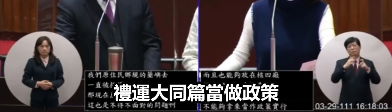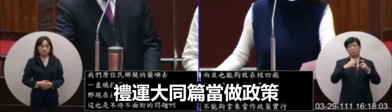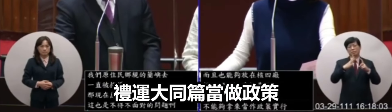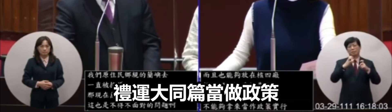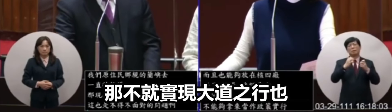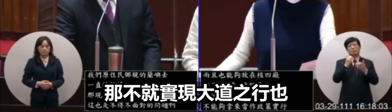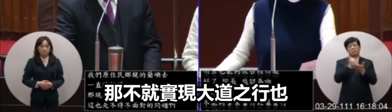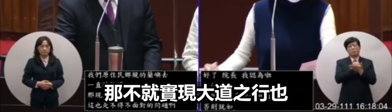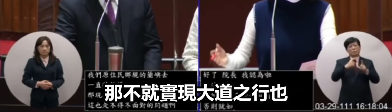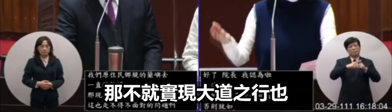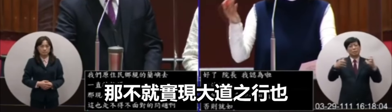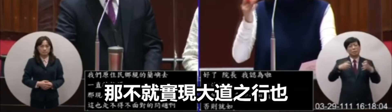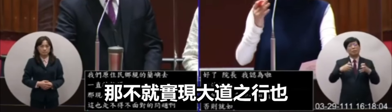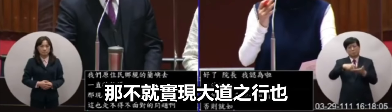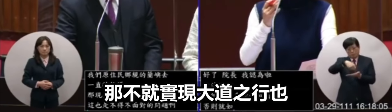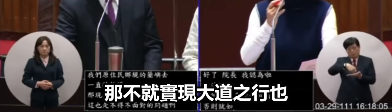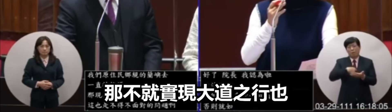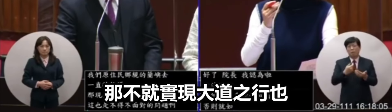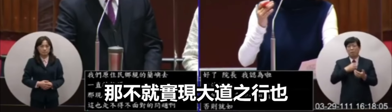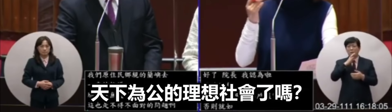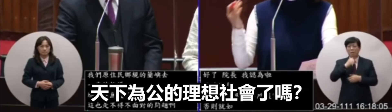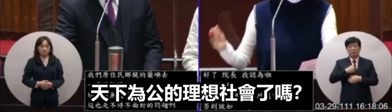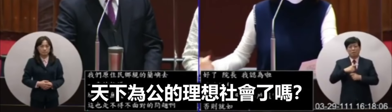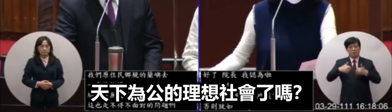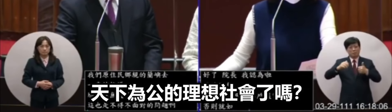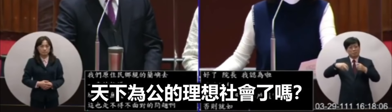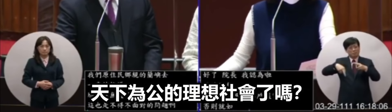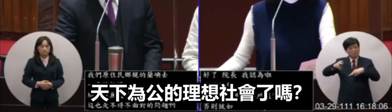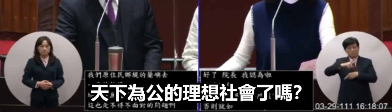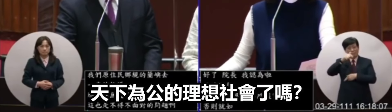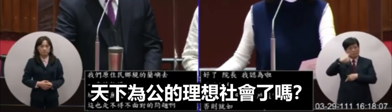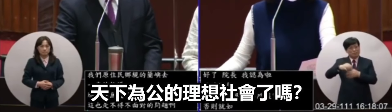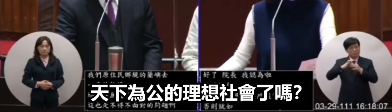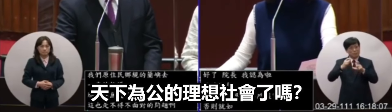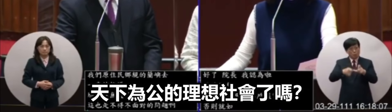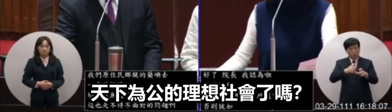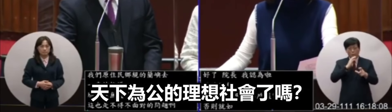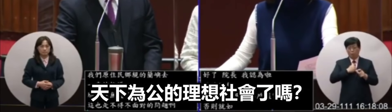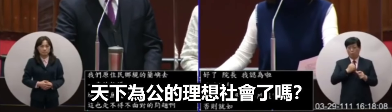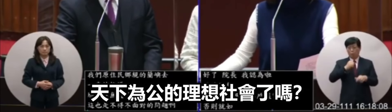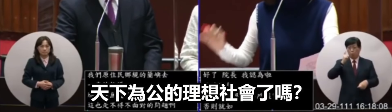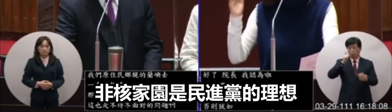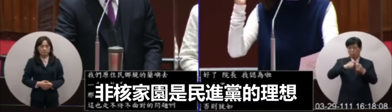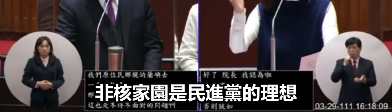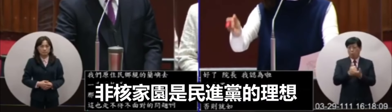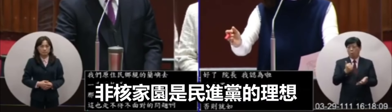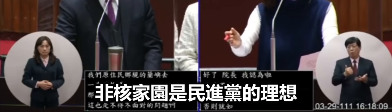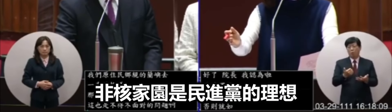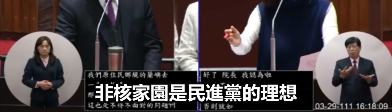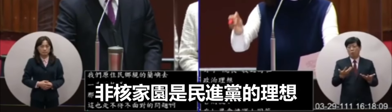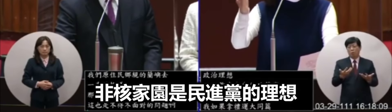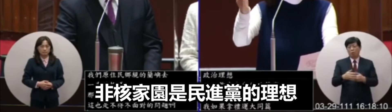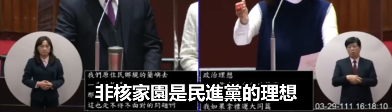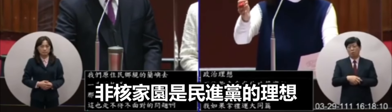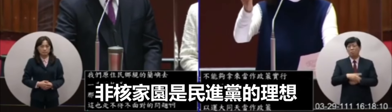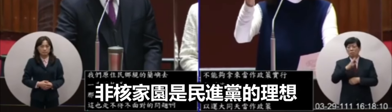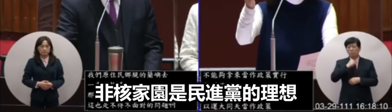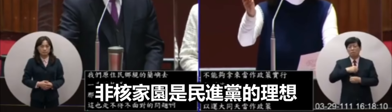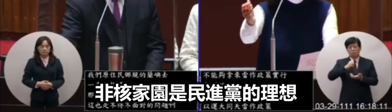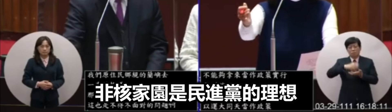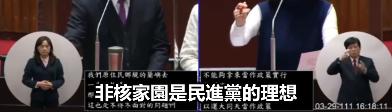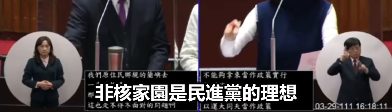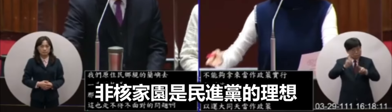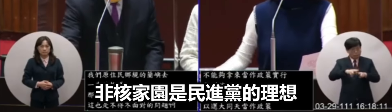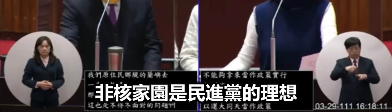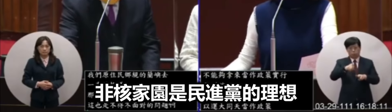政策，那不就实现大道知行也天下为公的理想社会了吗？非核家园是